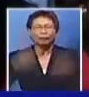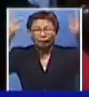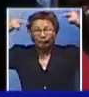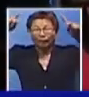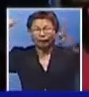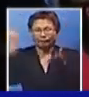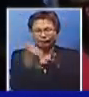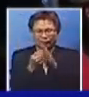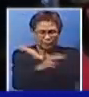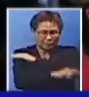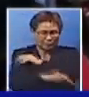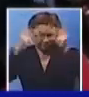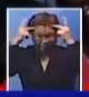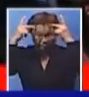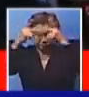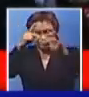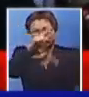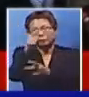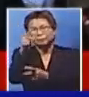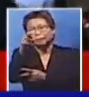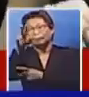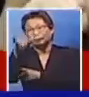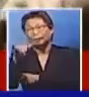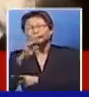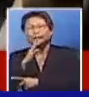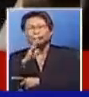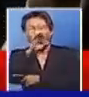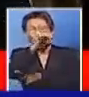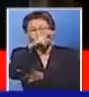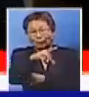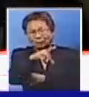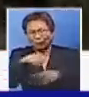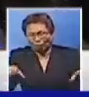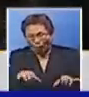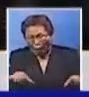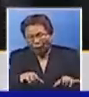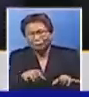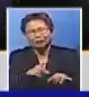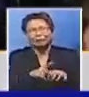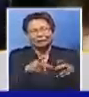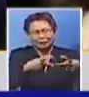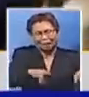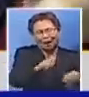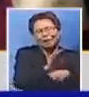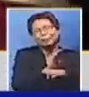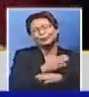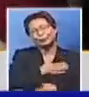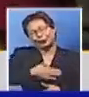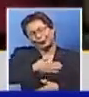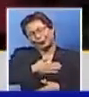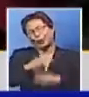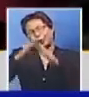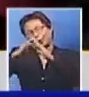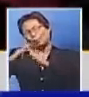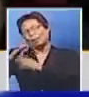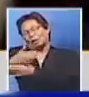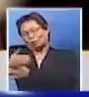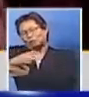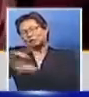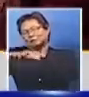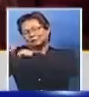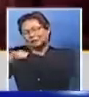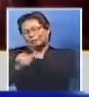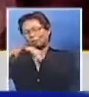Pengarah Imigresen Negeri Pahang, Datuk Zamri Hamli berkata operasi dilakukan di premis hiburan, rumah kongsi dan taman